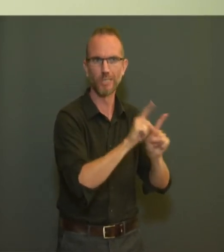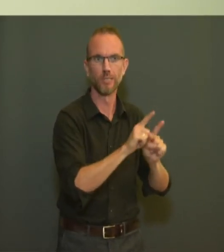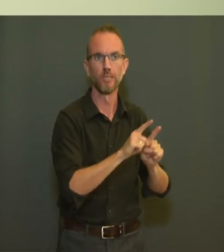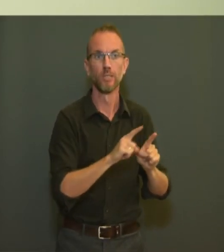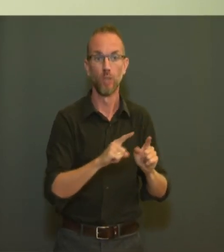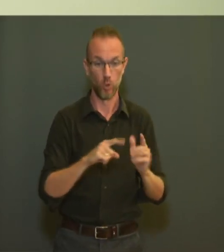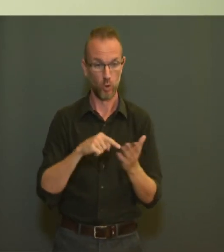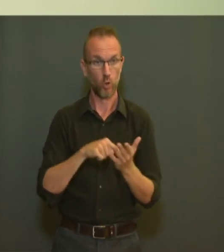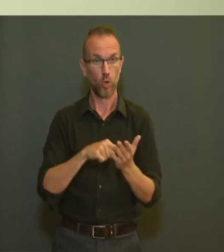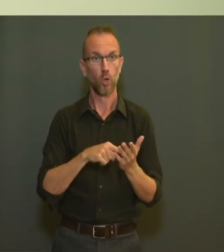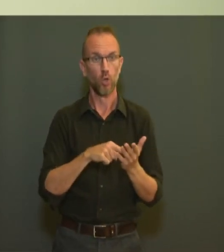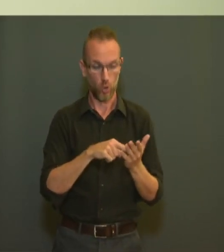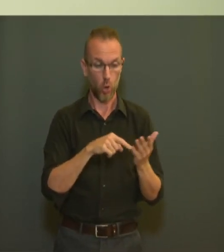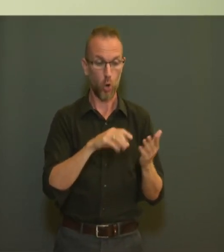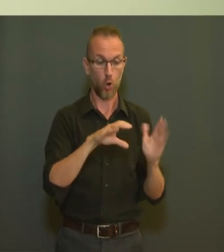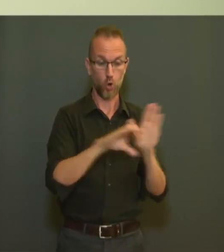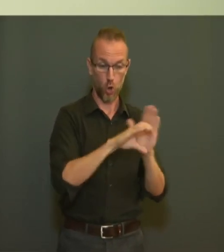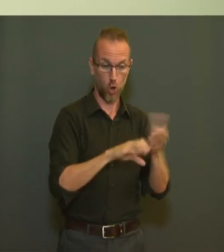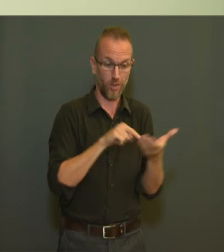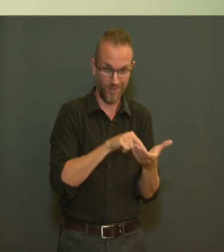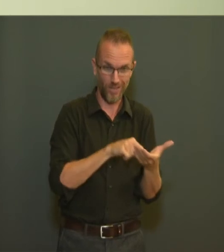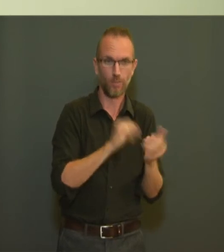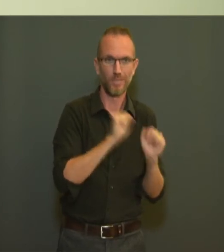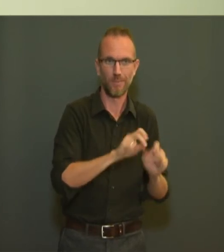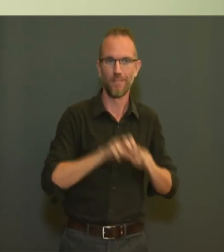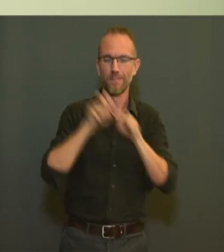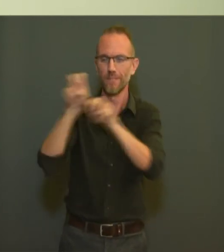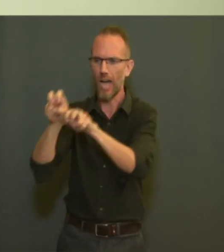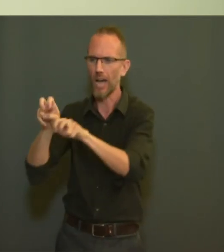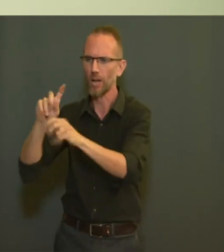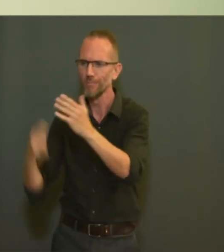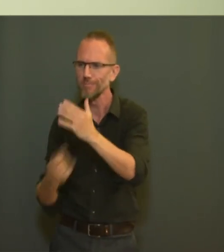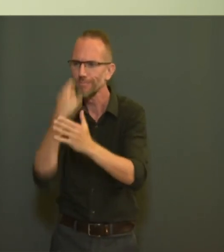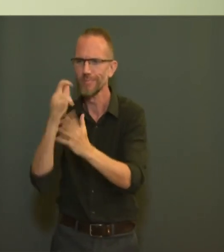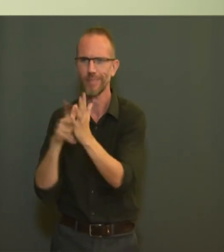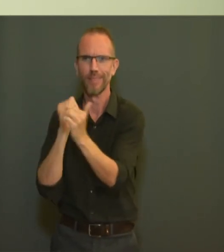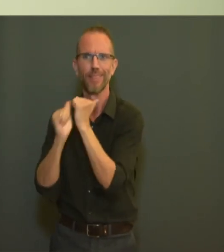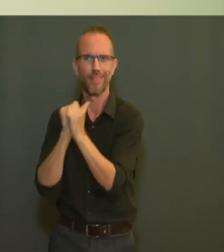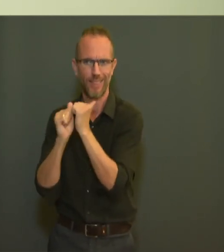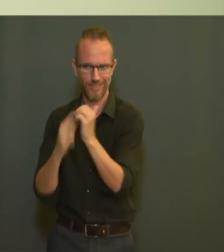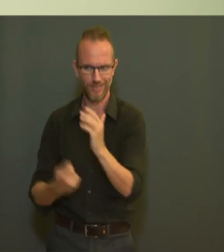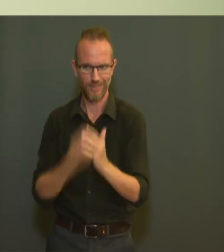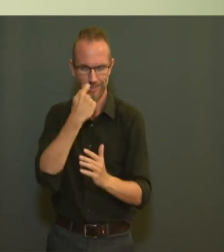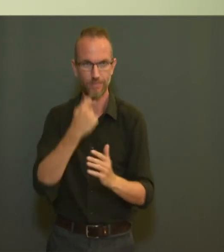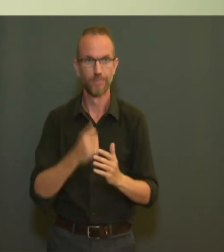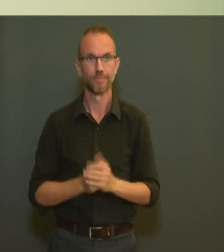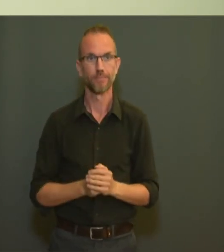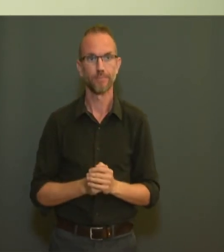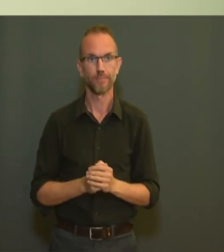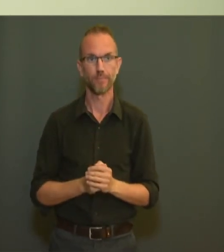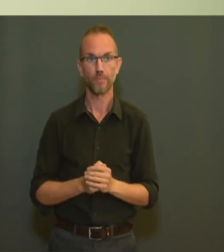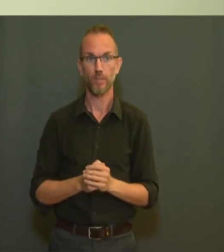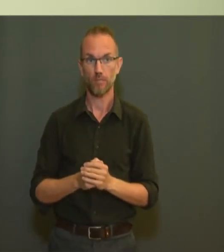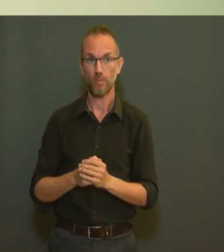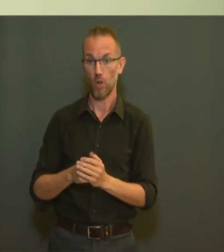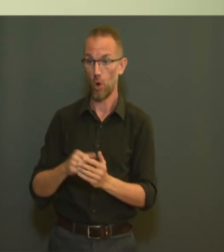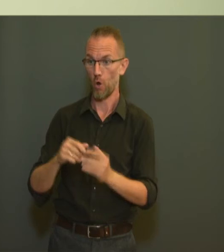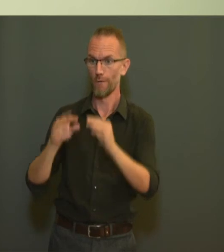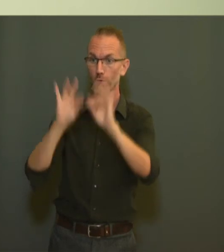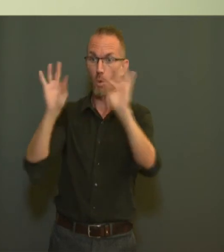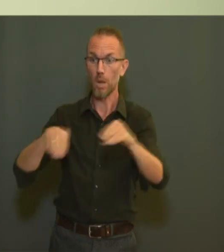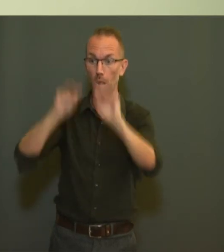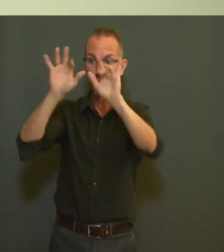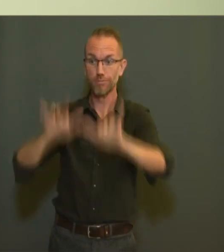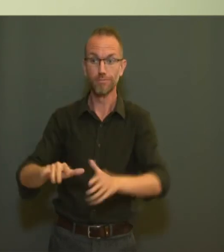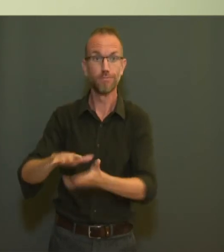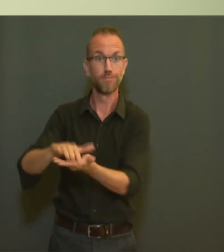frottis. Que sait-on des données ainsi rassemblées par les PLF qui ont été remplis au mois